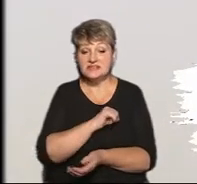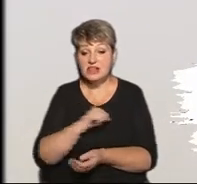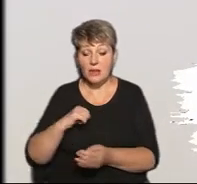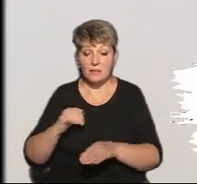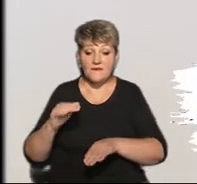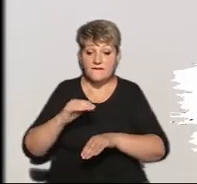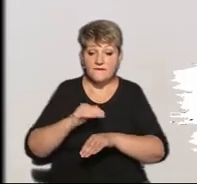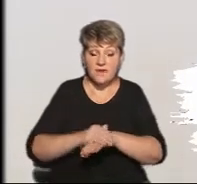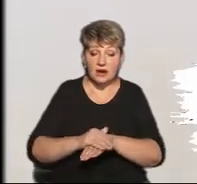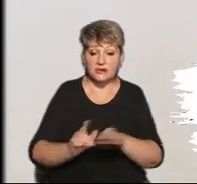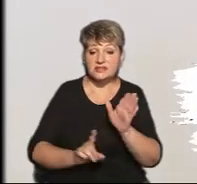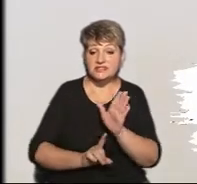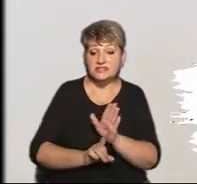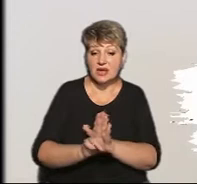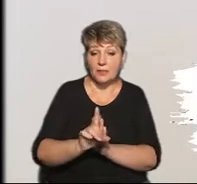факт запуску